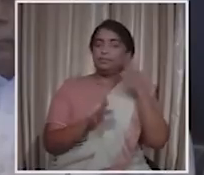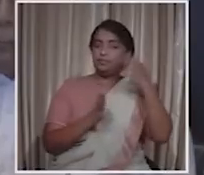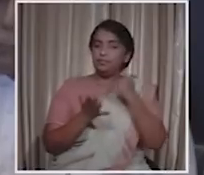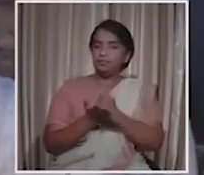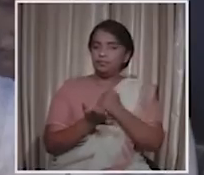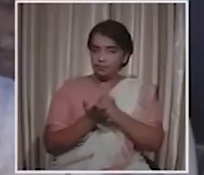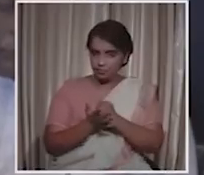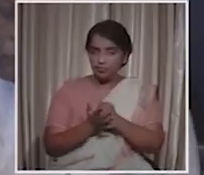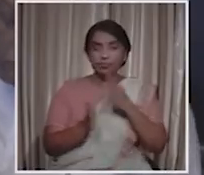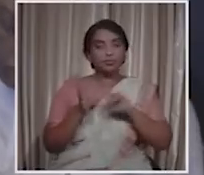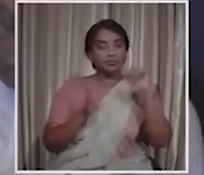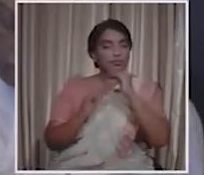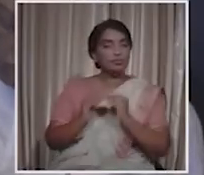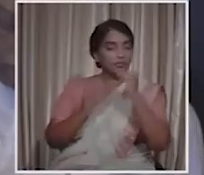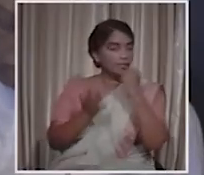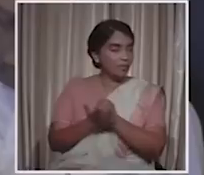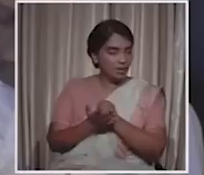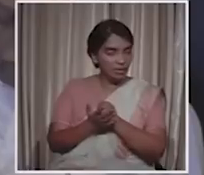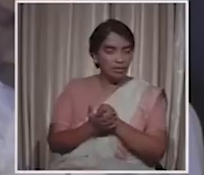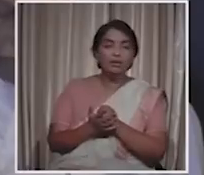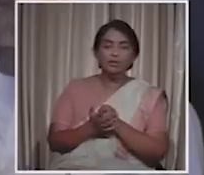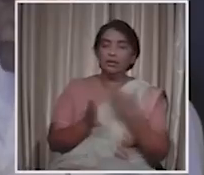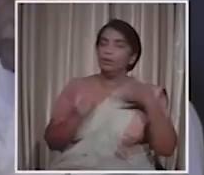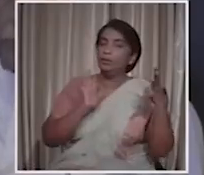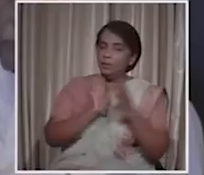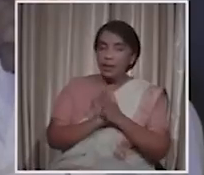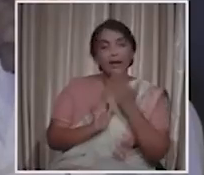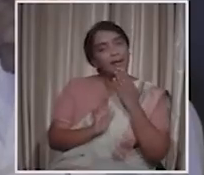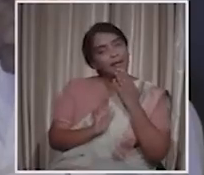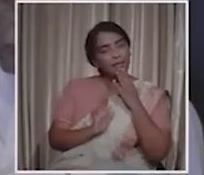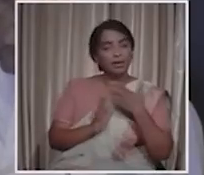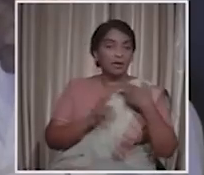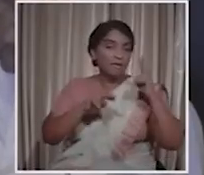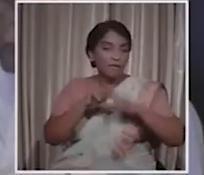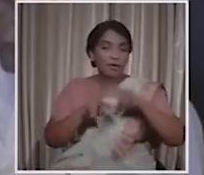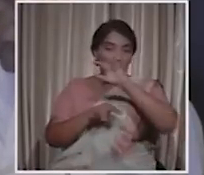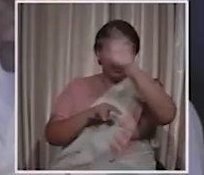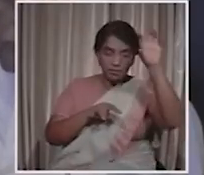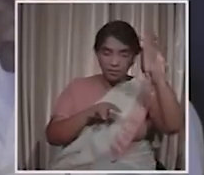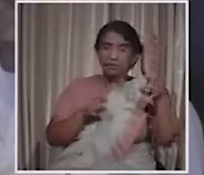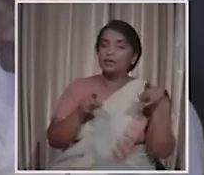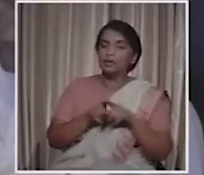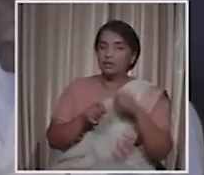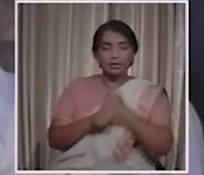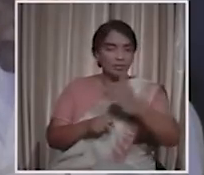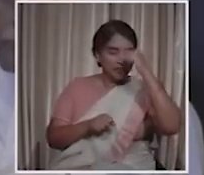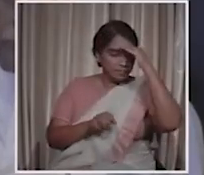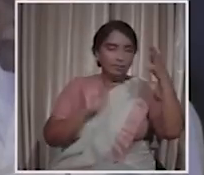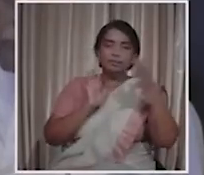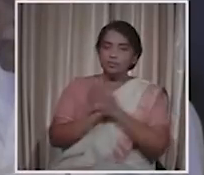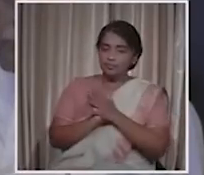බැංකුව, ආසියානු සංවර්ධන බැංකුව සමගත් ඇමරිකාව ඇතුළු අපට හිතවත් වෙනත් රටවල් හා රාජ්‍ය නායකයන්